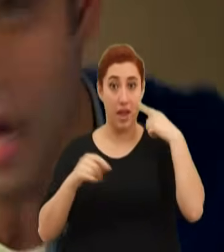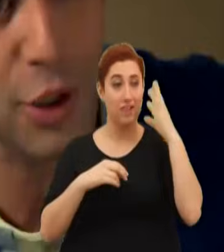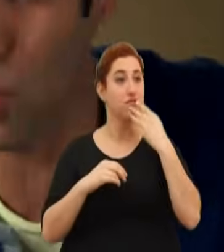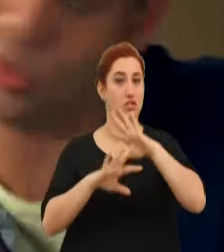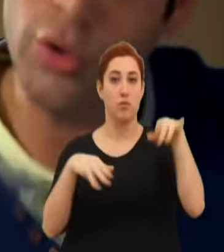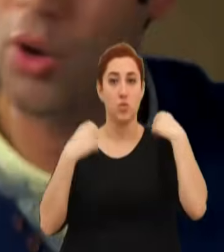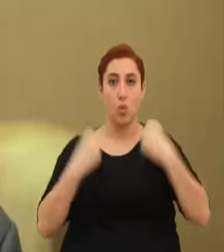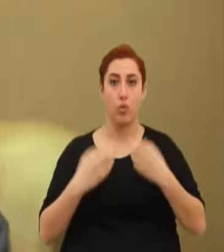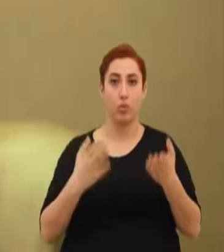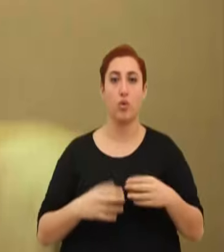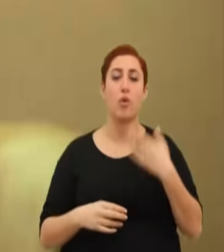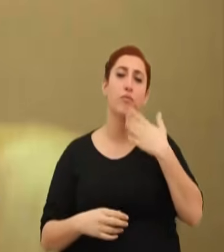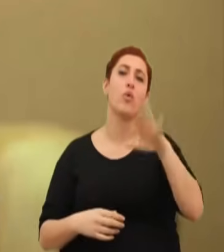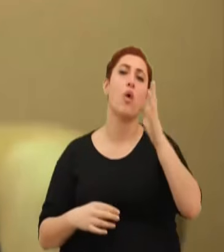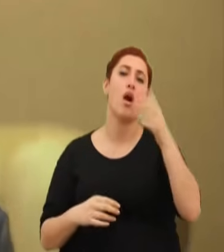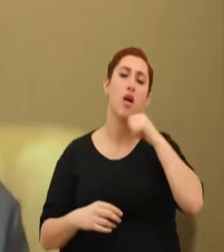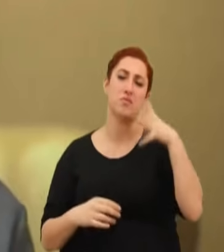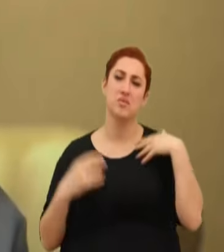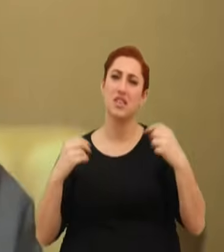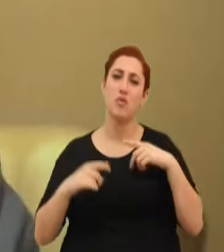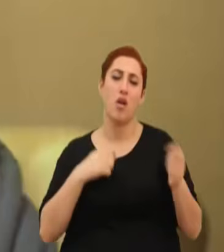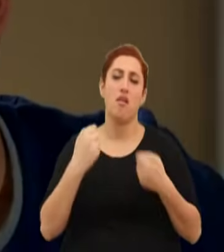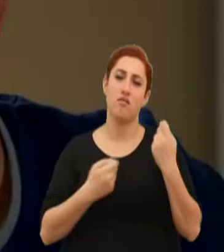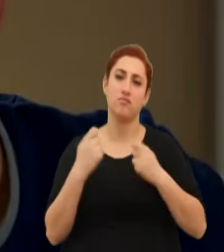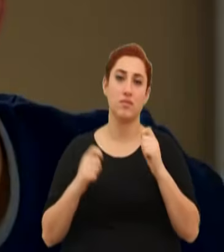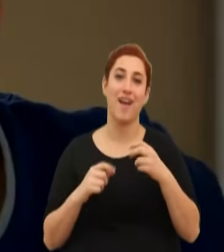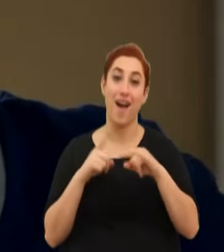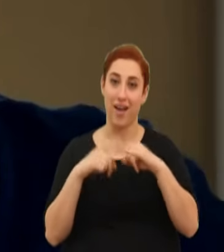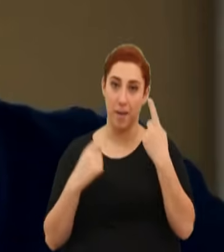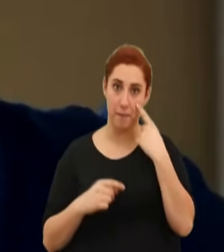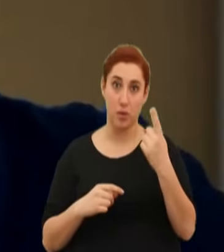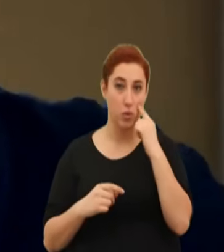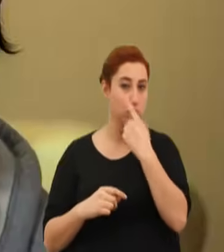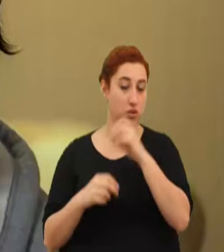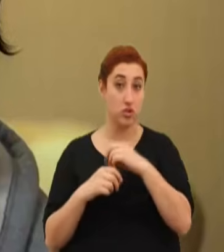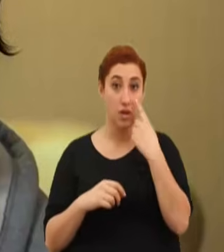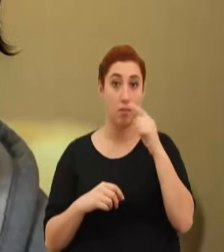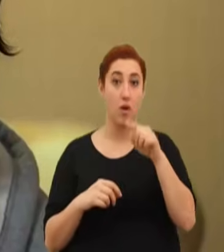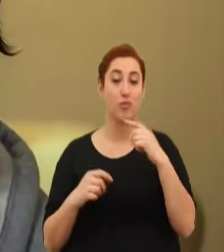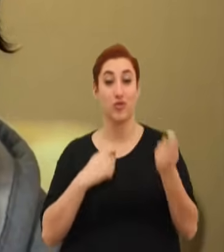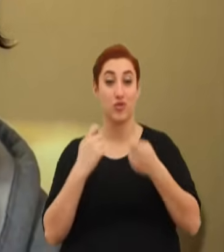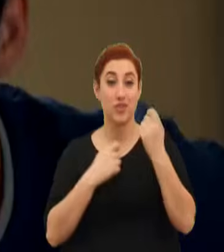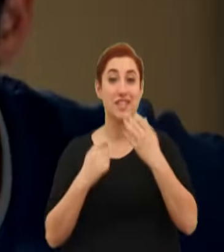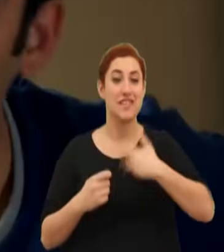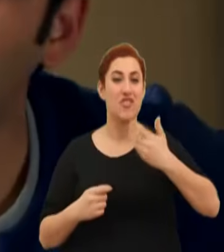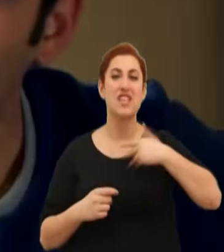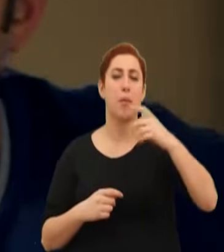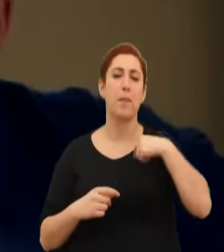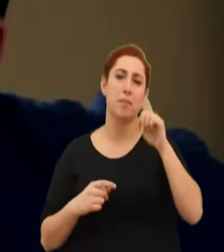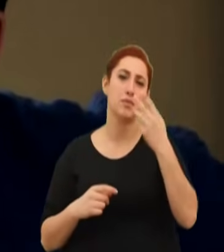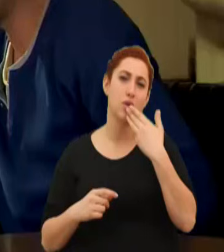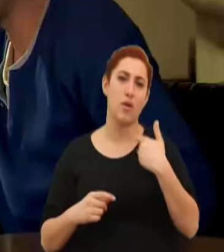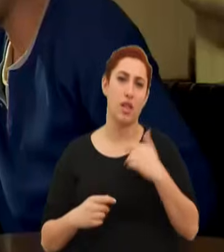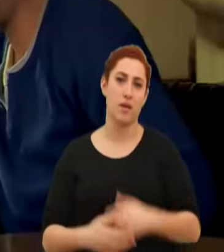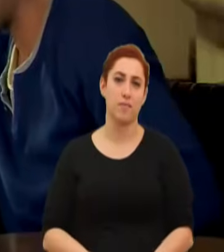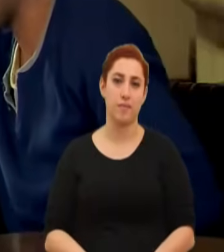genç, herkes oturuyor. Yok abi ya. Biz iyiyiz böyle hareketli. Hakan bak gözlerimin içine bak. Bu aktiviteleri sevip sevmediğini bana bir söyle